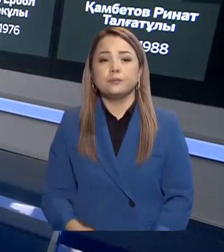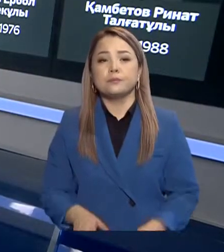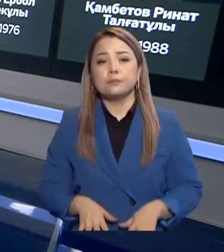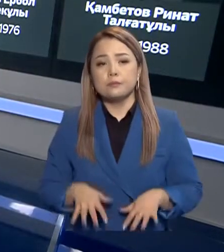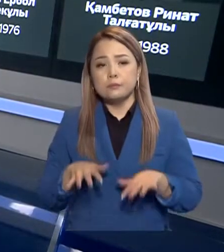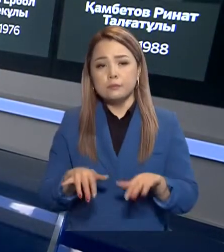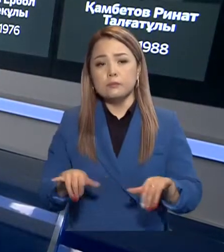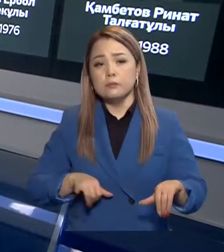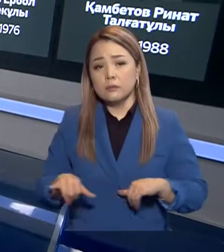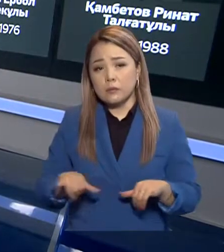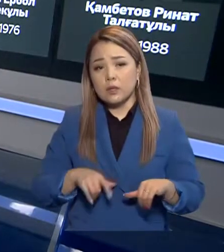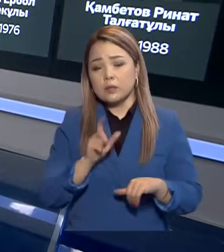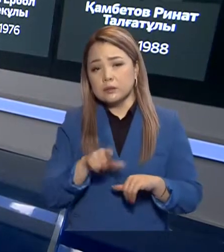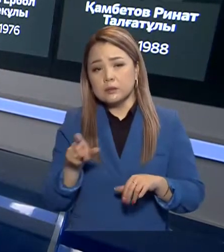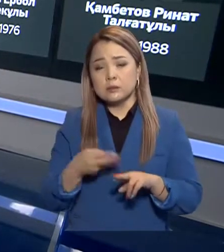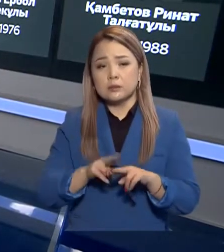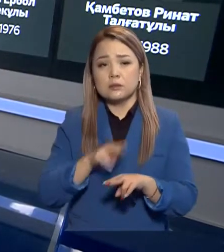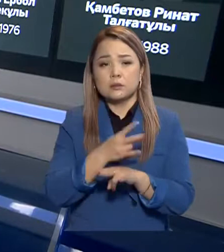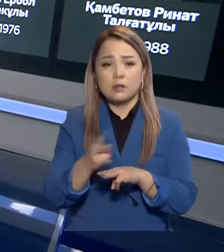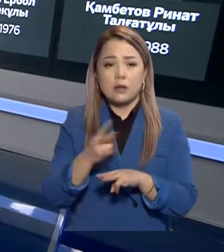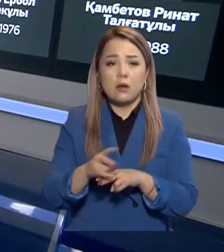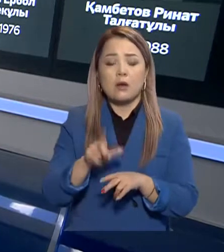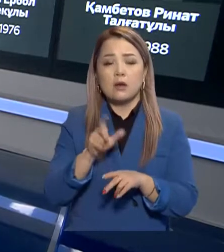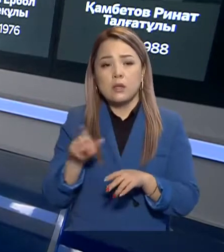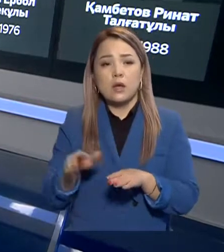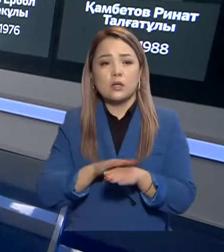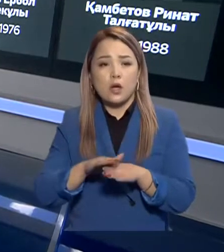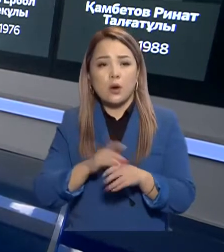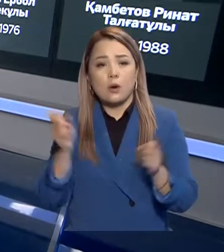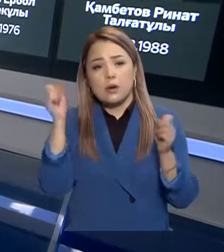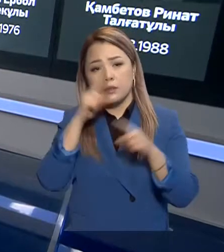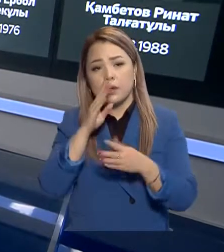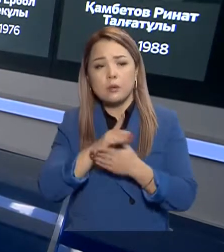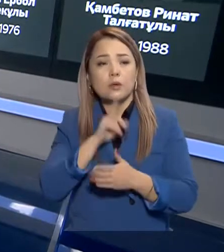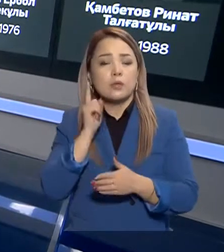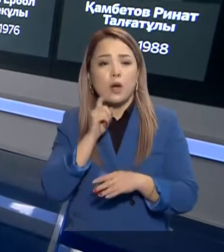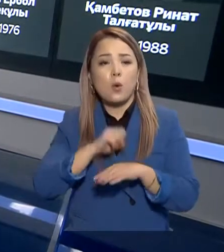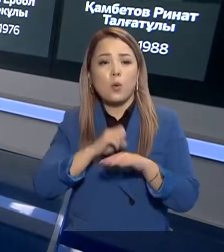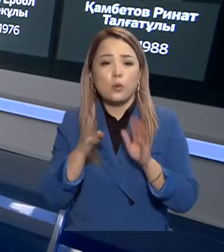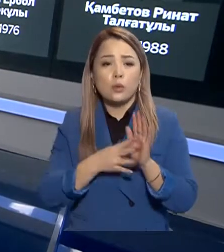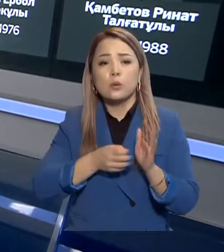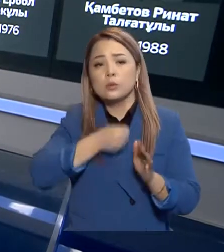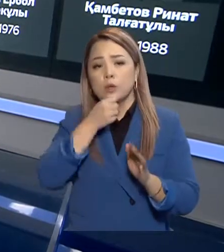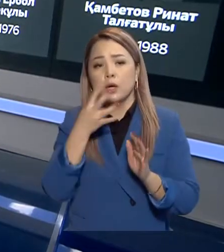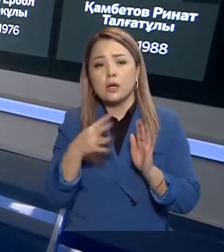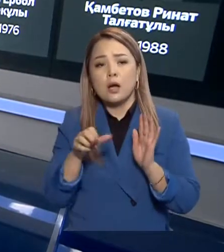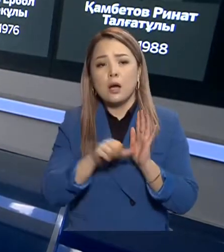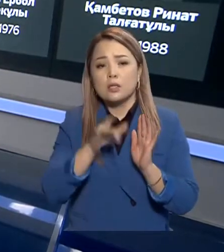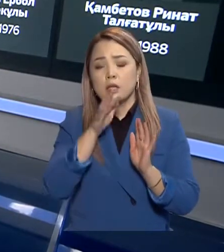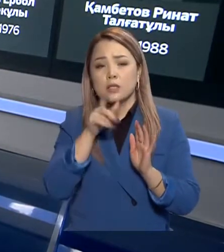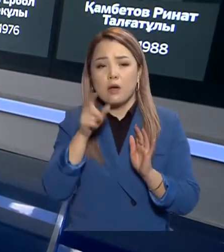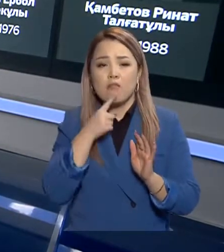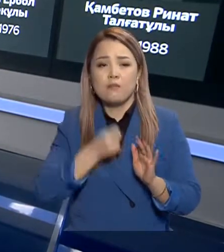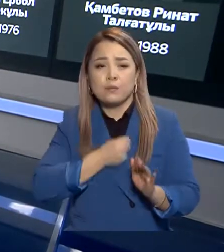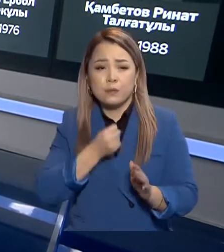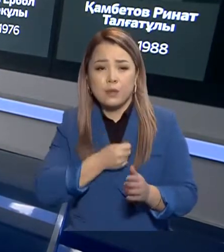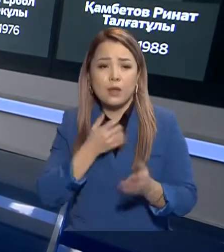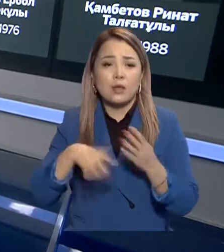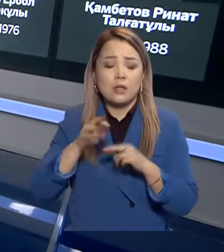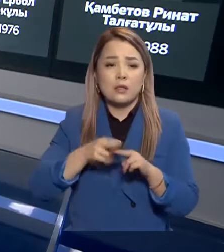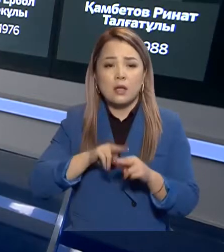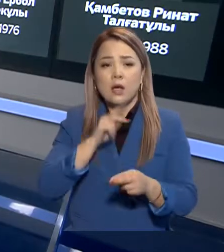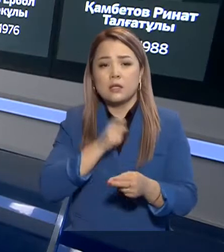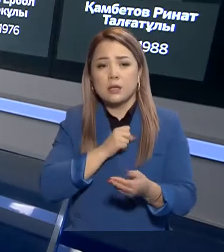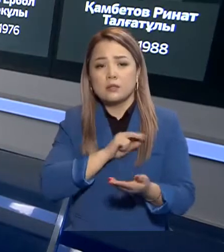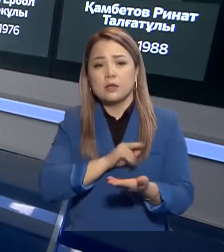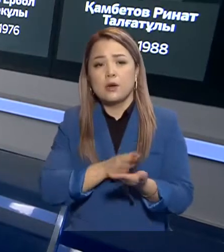Лаңкестердің қолынан қаза тапқан жауынгерлердің есімдері белгілі болып жатыр. Олардың ең жасы небәрі 19-да, үлкені 46 жаста. Әскери міндеттерін адал